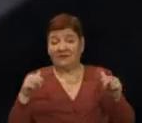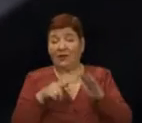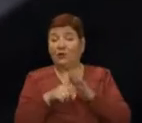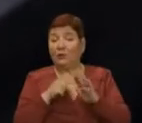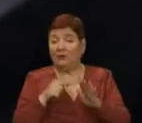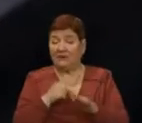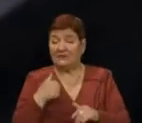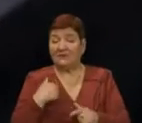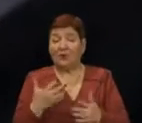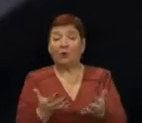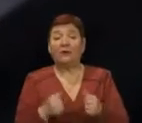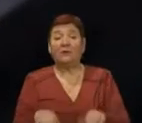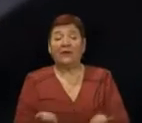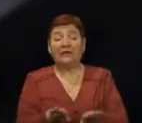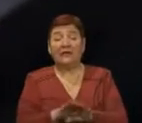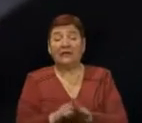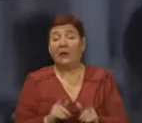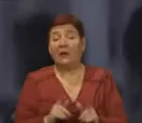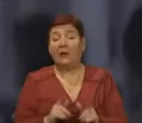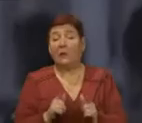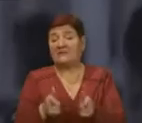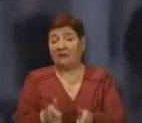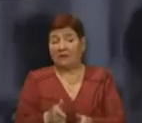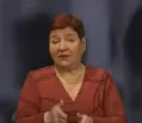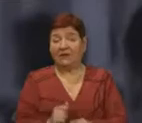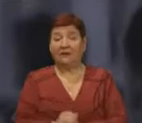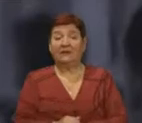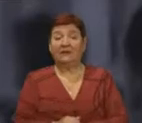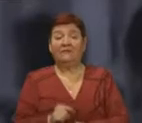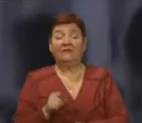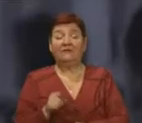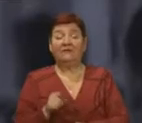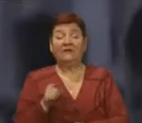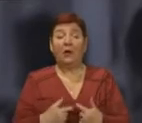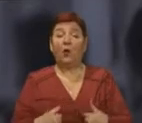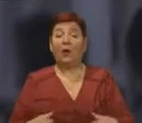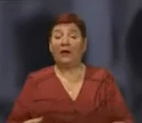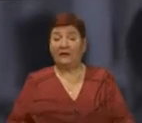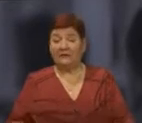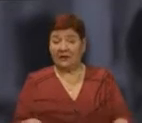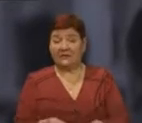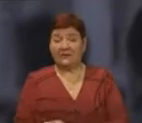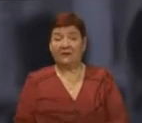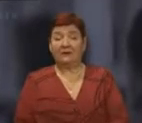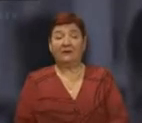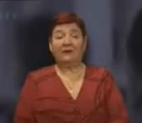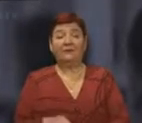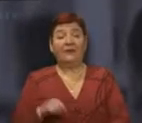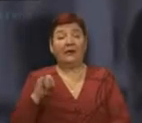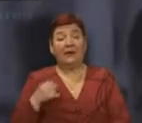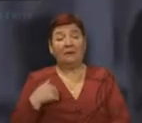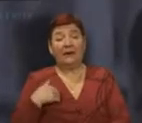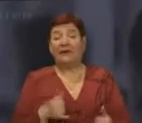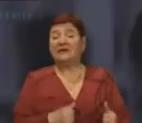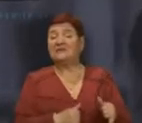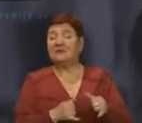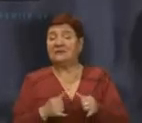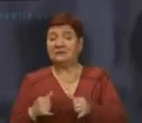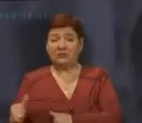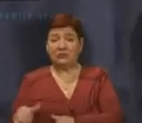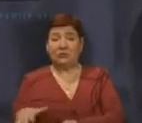що Мінінфраструктури отримує такі поставки від цієї організації, і ми